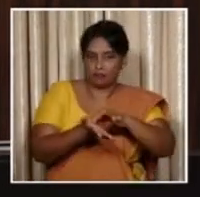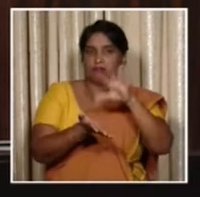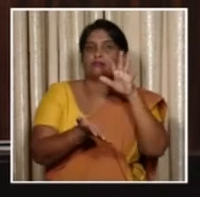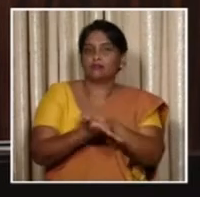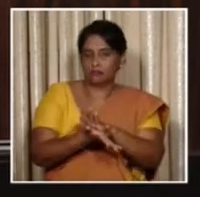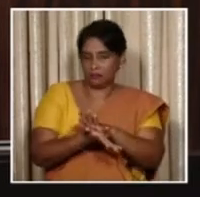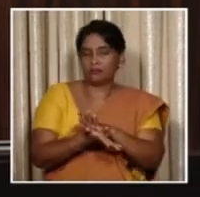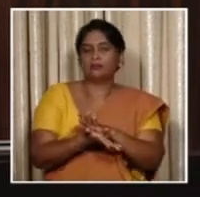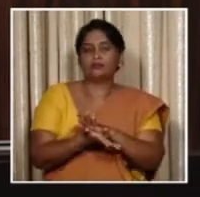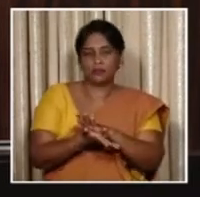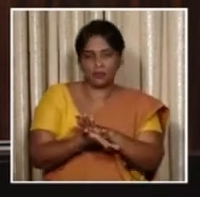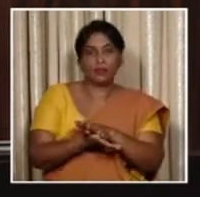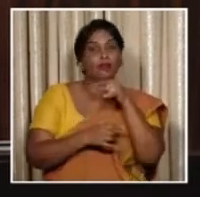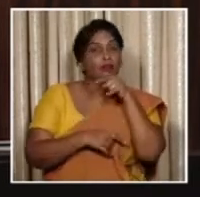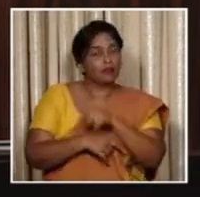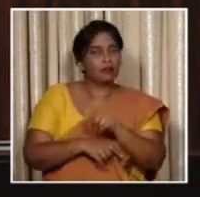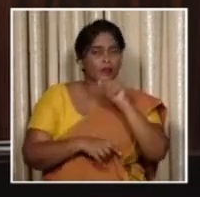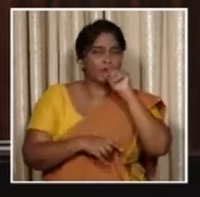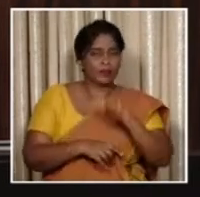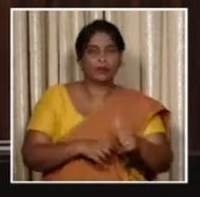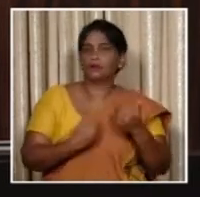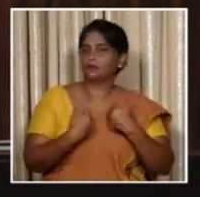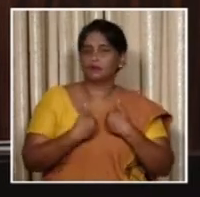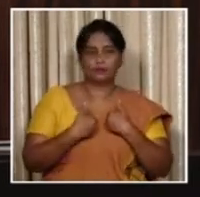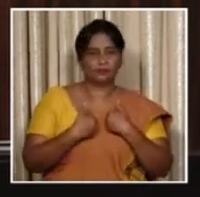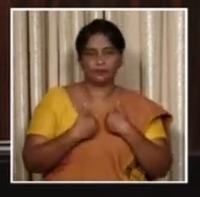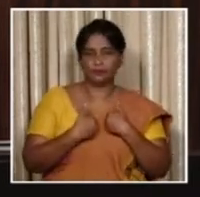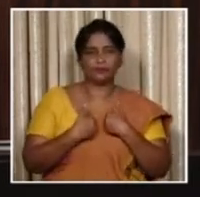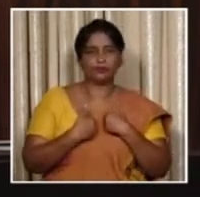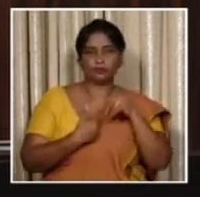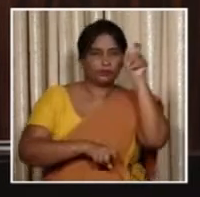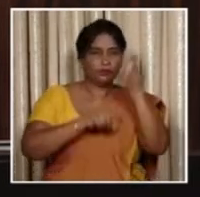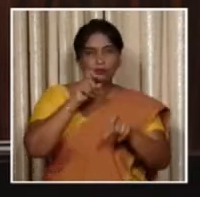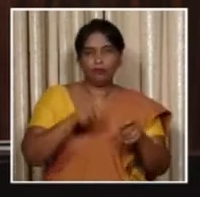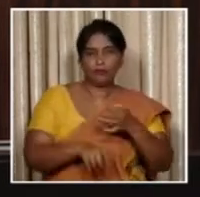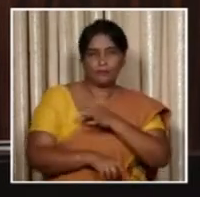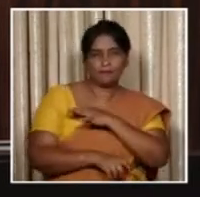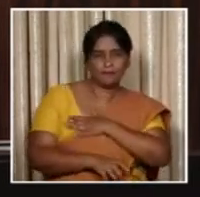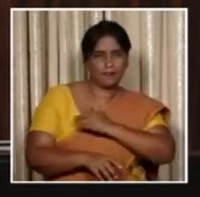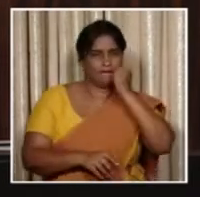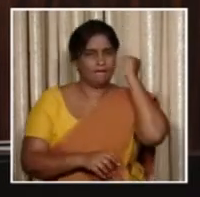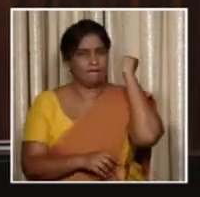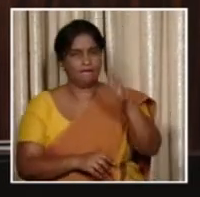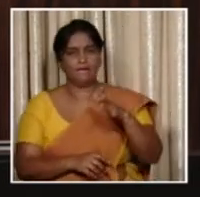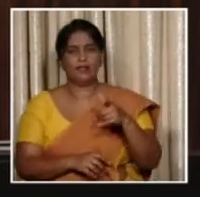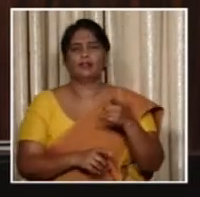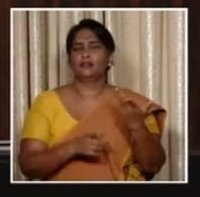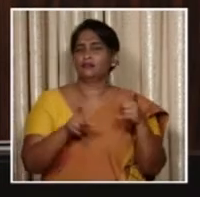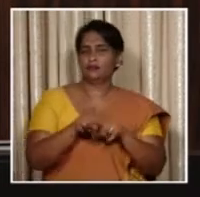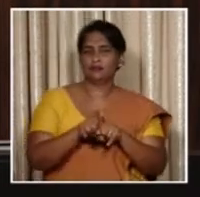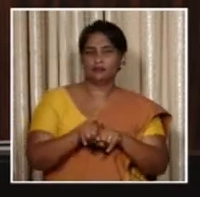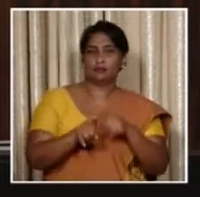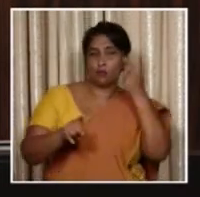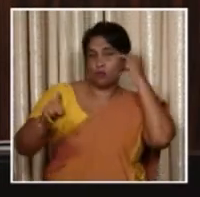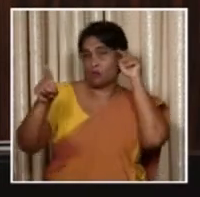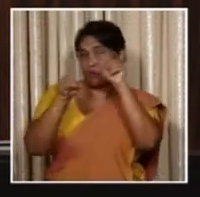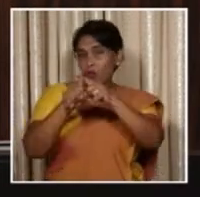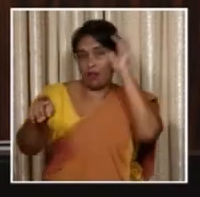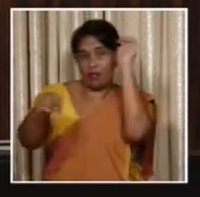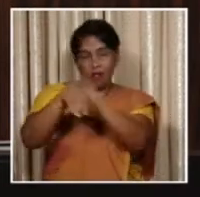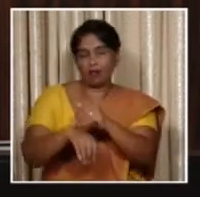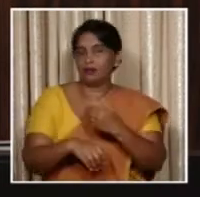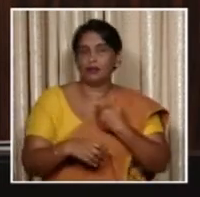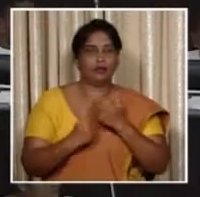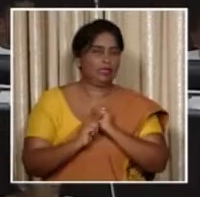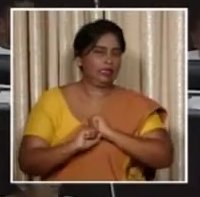යුතුයි. මෙතෙන්ද කිසිසේත්ම අපිට කිසියෙකුන් පලිගැනීමේ කිසියෙකුන හඹා ගොස් දඩයන් කිරීමේ